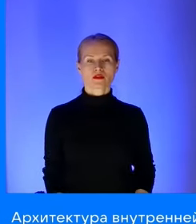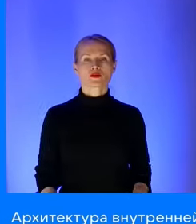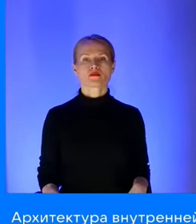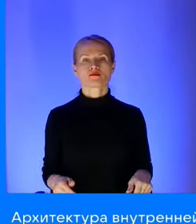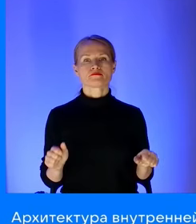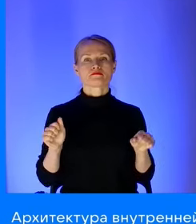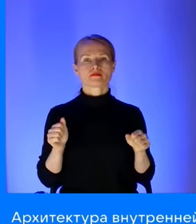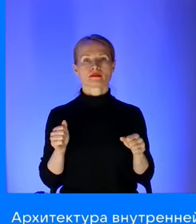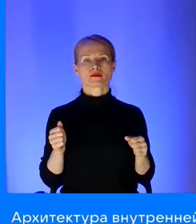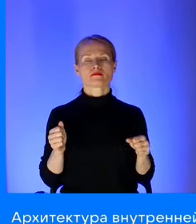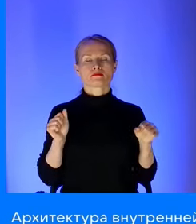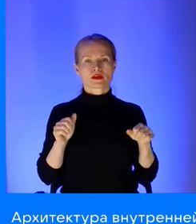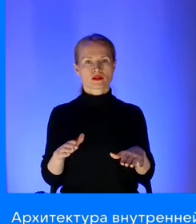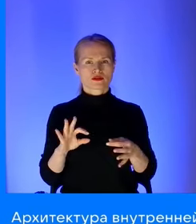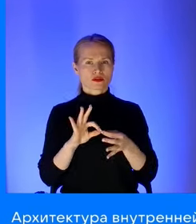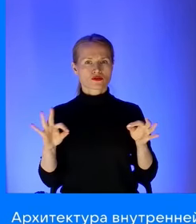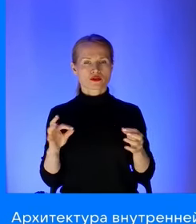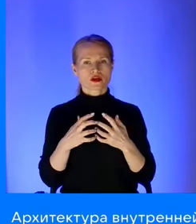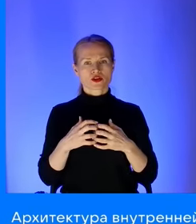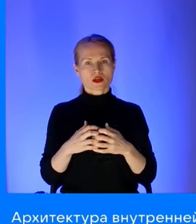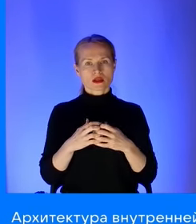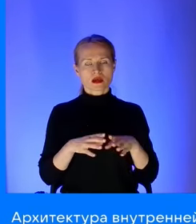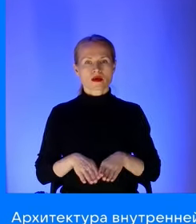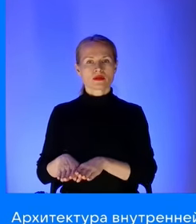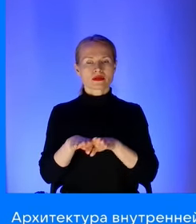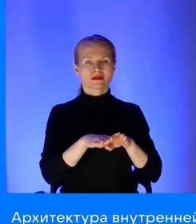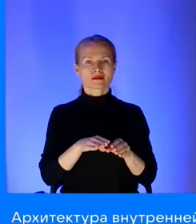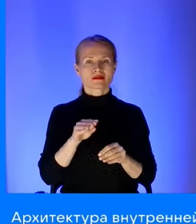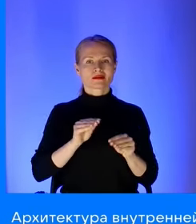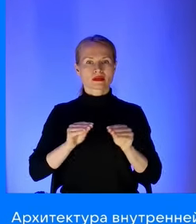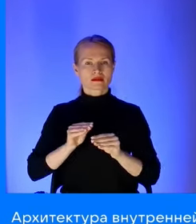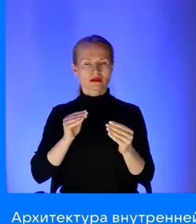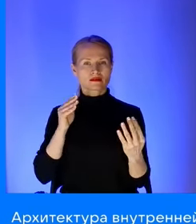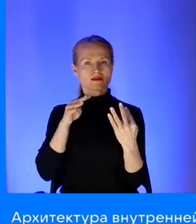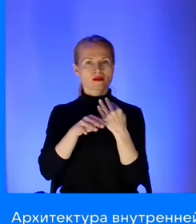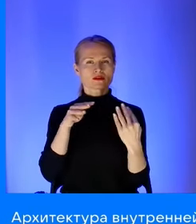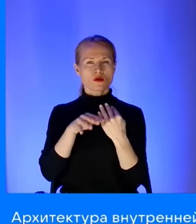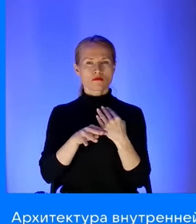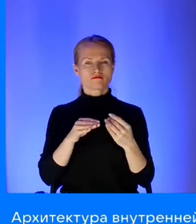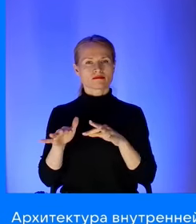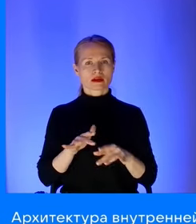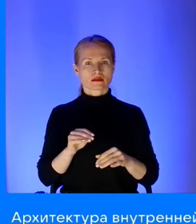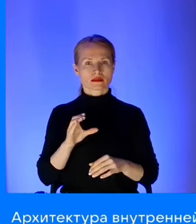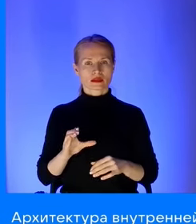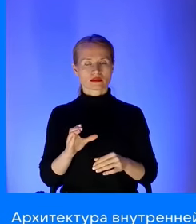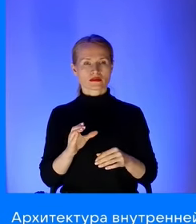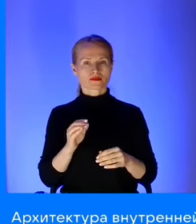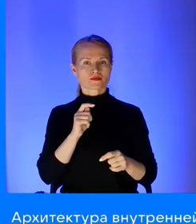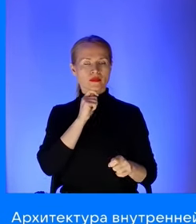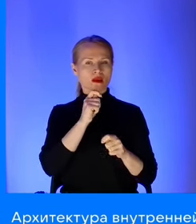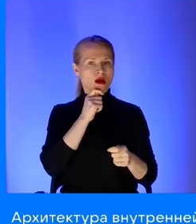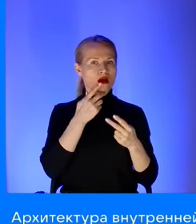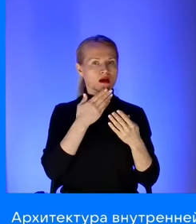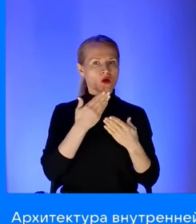решение объединить и создать там сквозной процесс провели большой аудит всей этой группы компании там составили